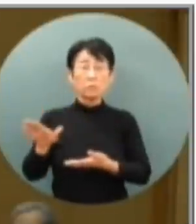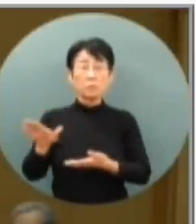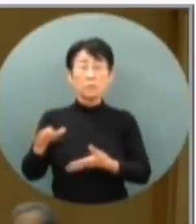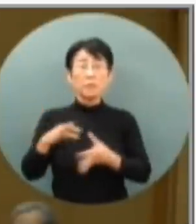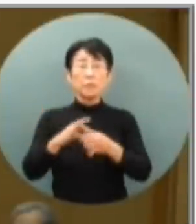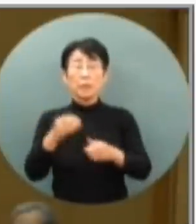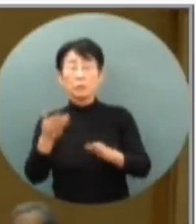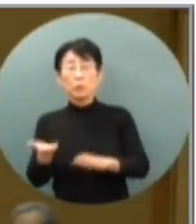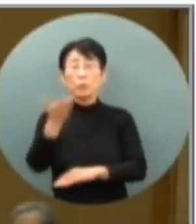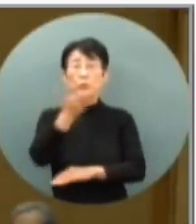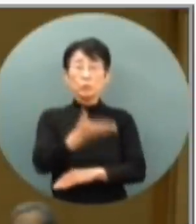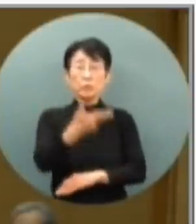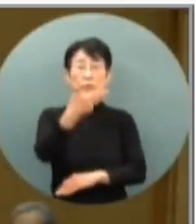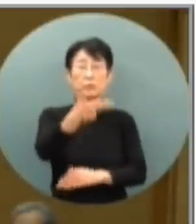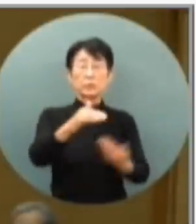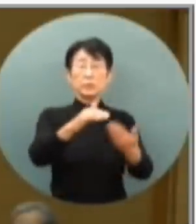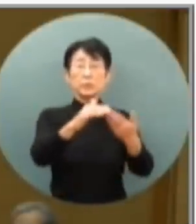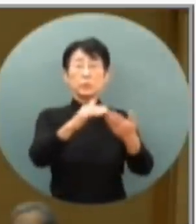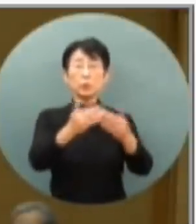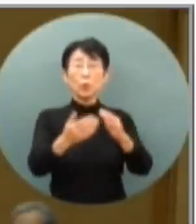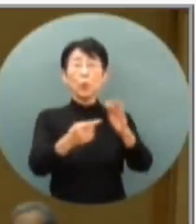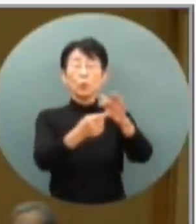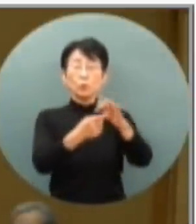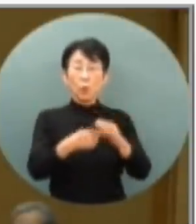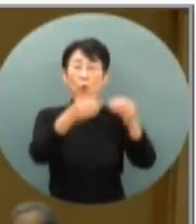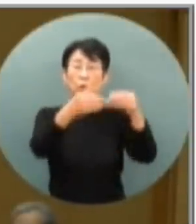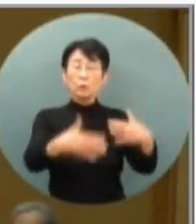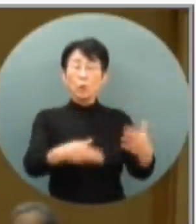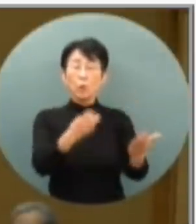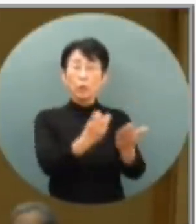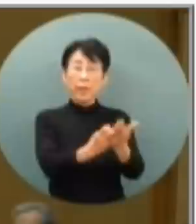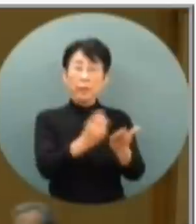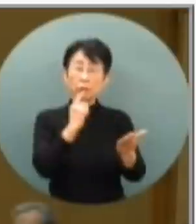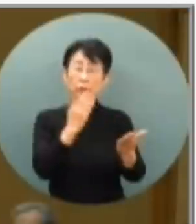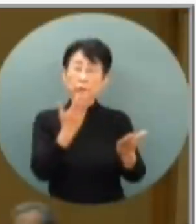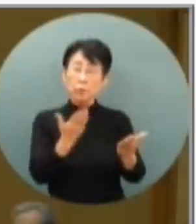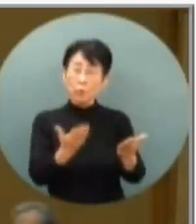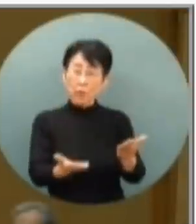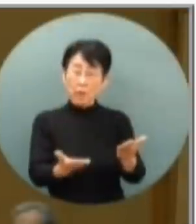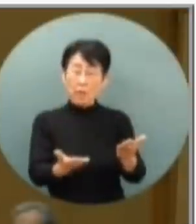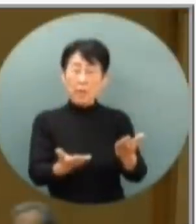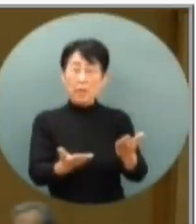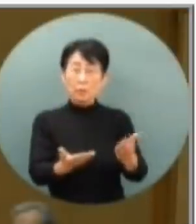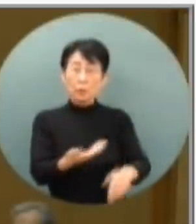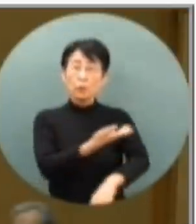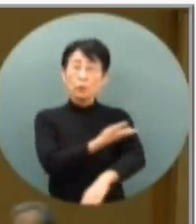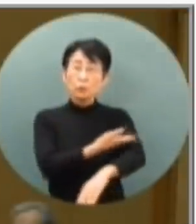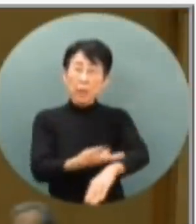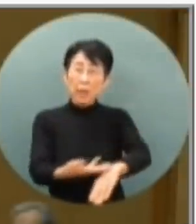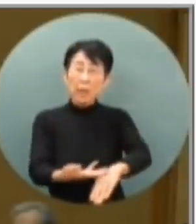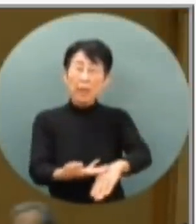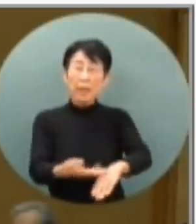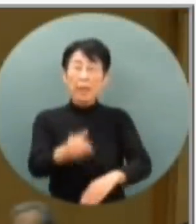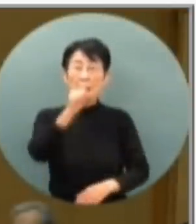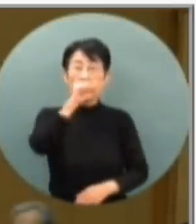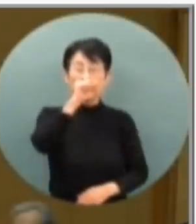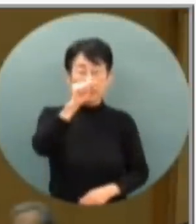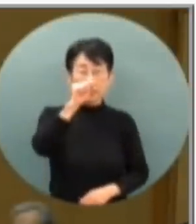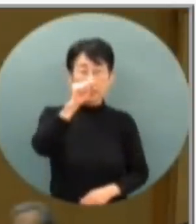市町村条例ということになるんでしょうか。そういう流れがいい案に伺っています。